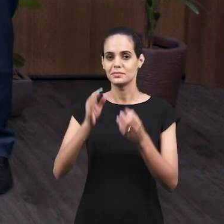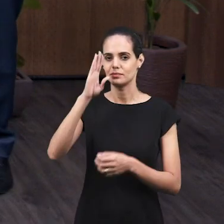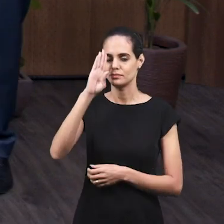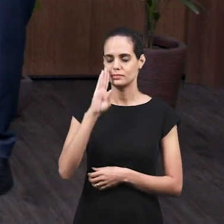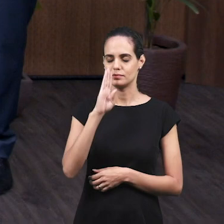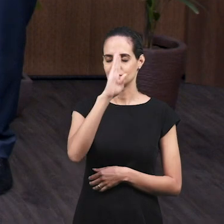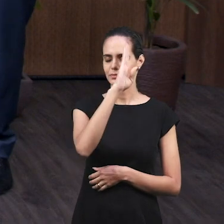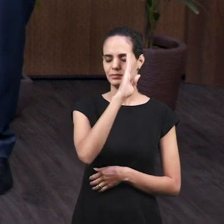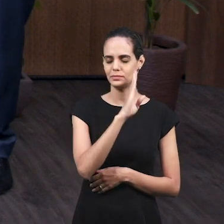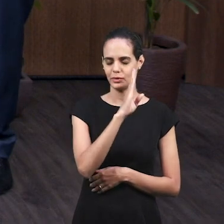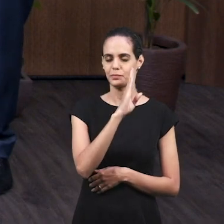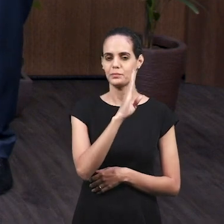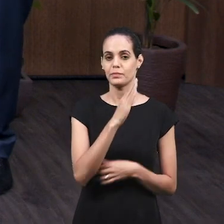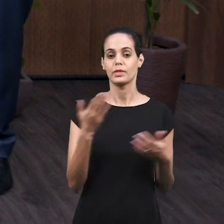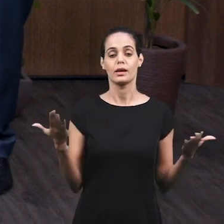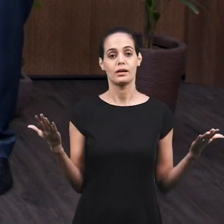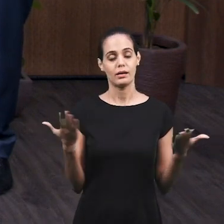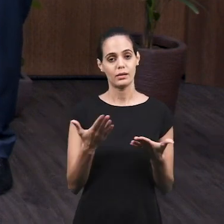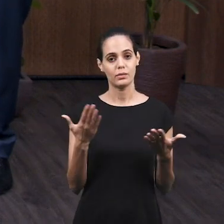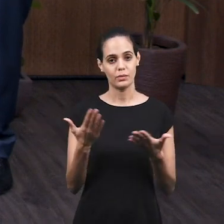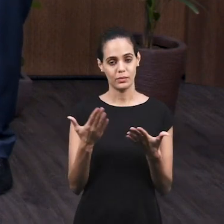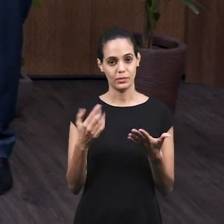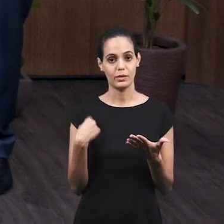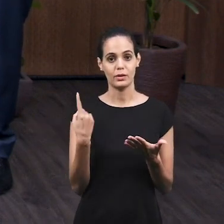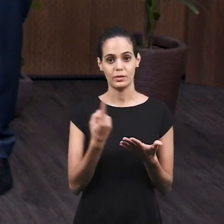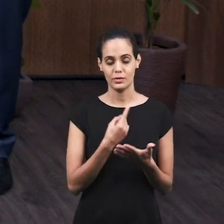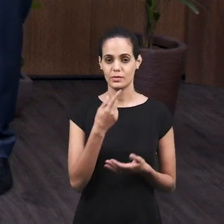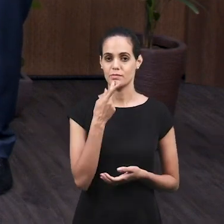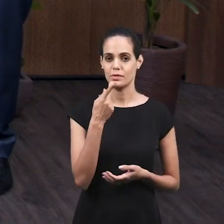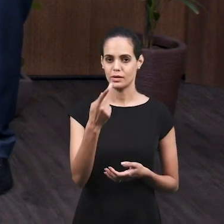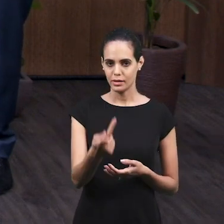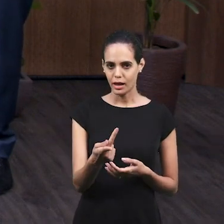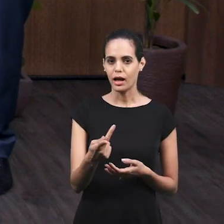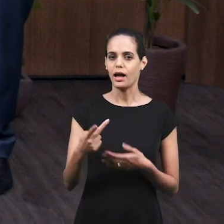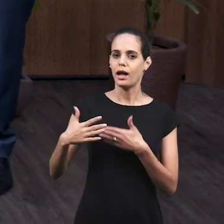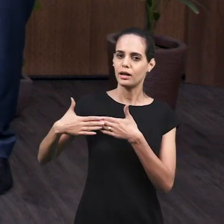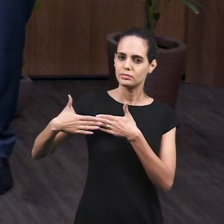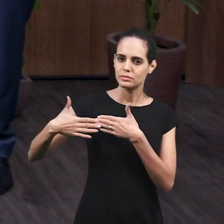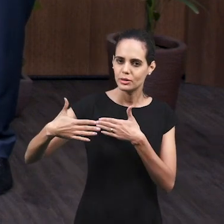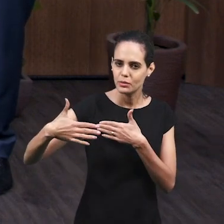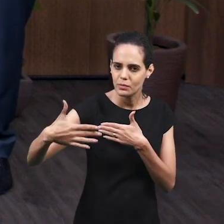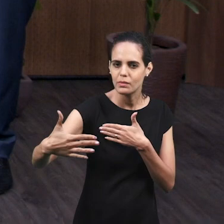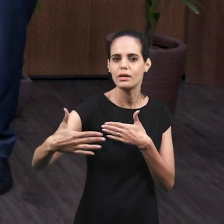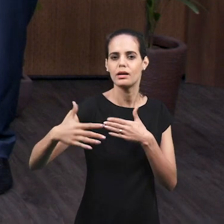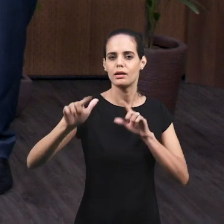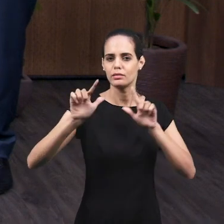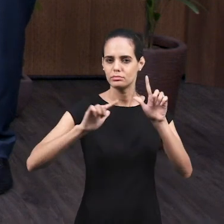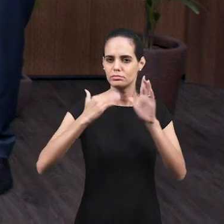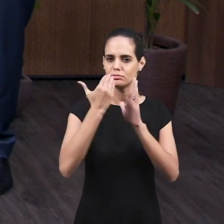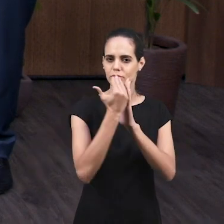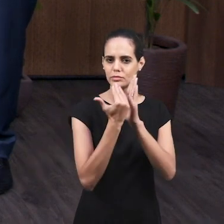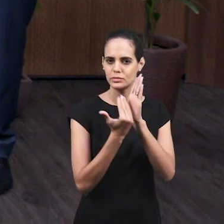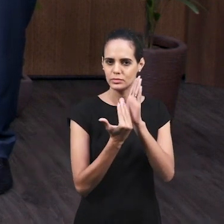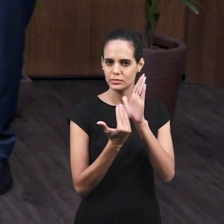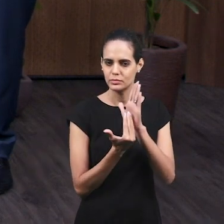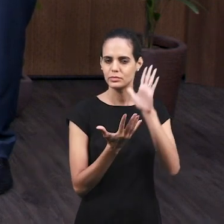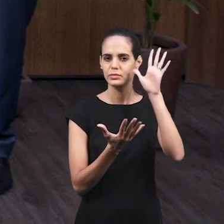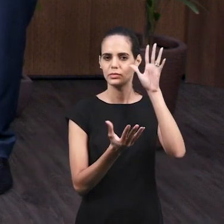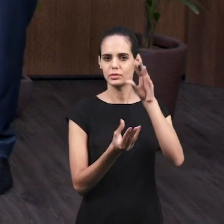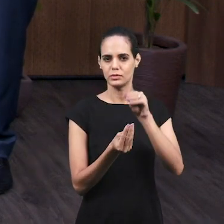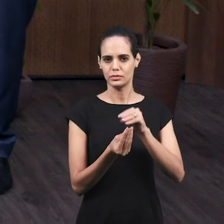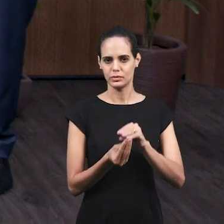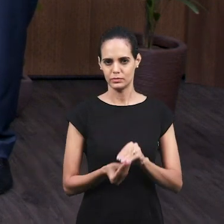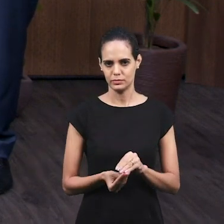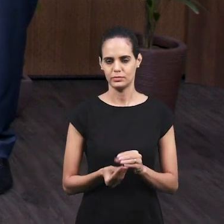reçus avec des commentaires sur Bartimée. Ces messages, nous les citerons le long de la